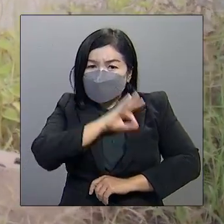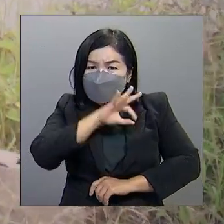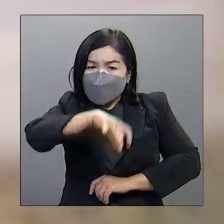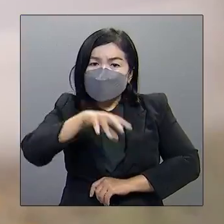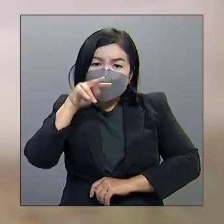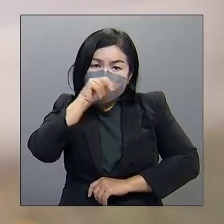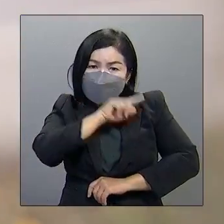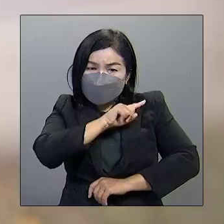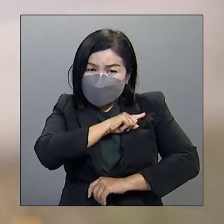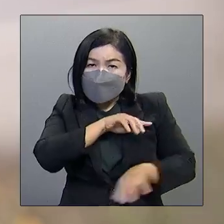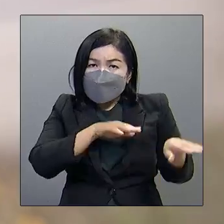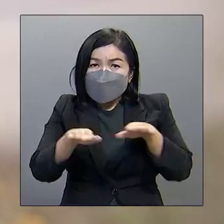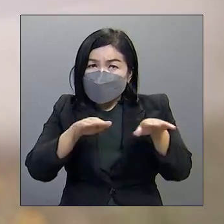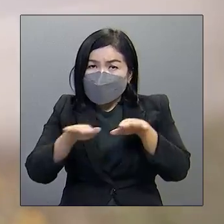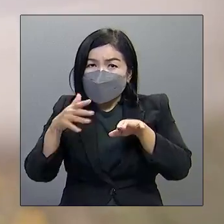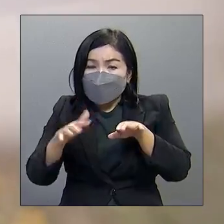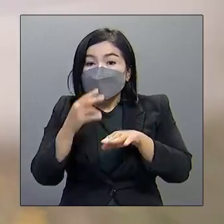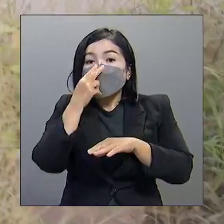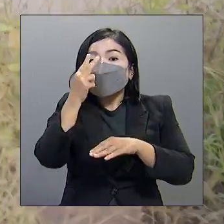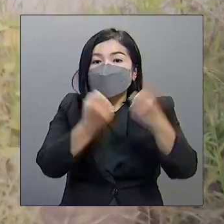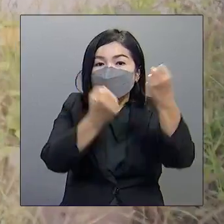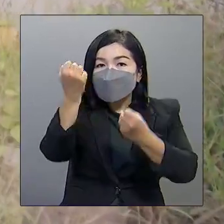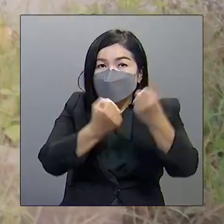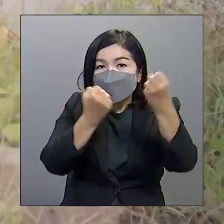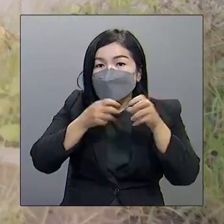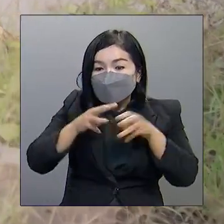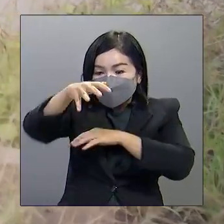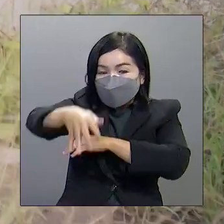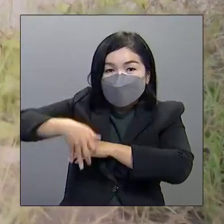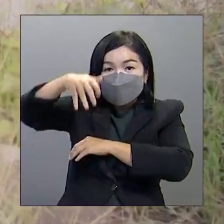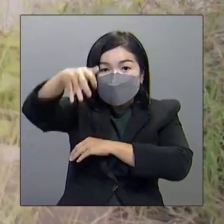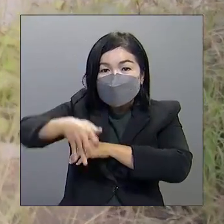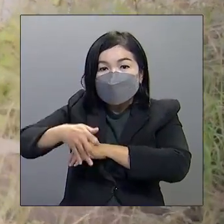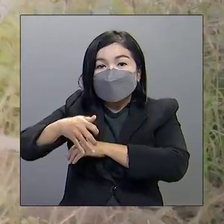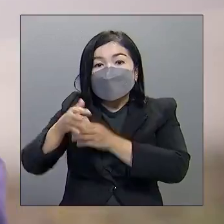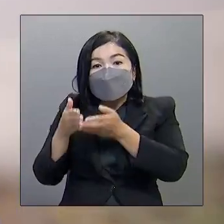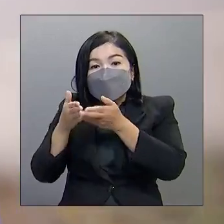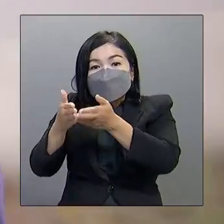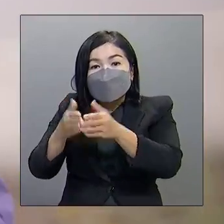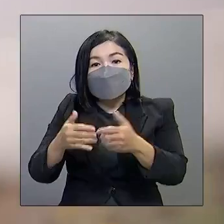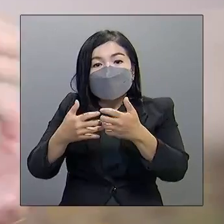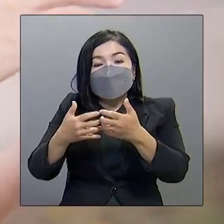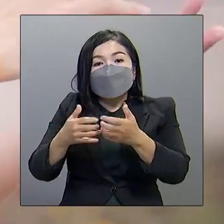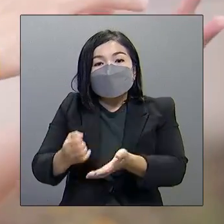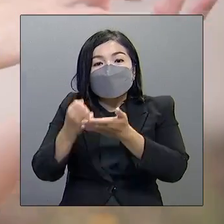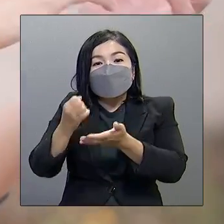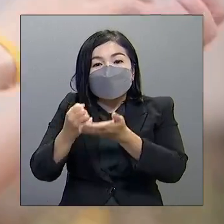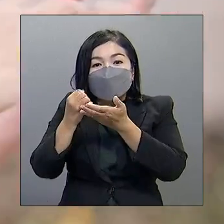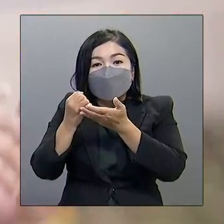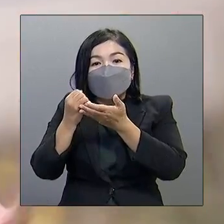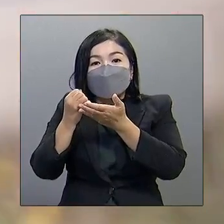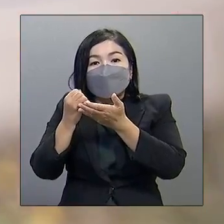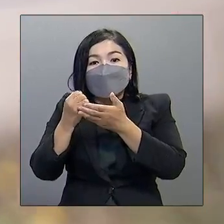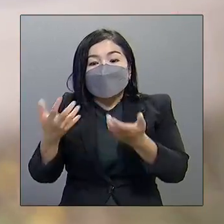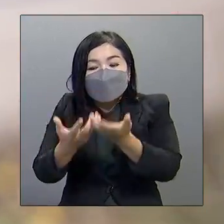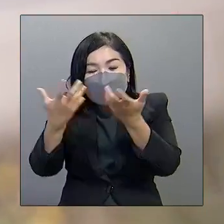นะที่เราเห็นรถนะครับที่กำลังขุดลอกอยู่กับเรือโป๊ะนะครับที่กำลังตักนะครับพวกผักต